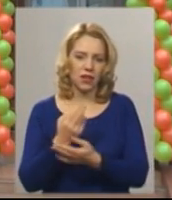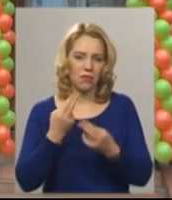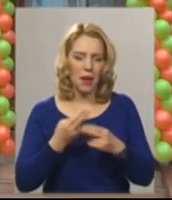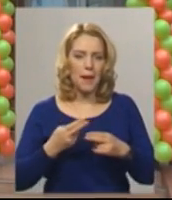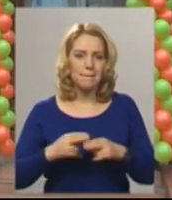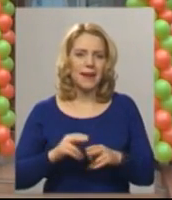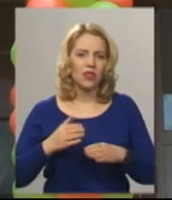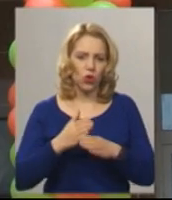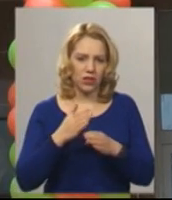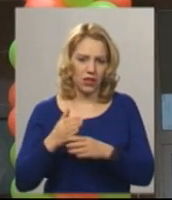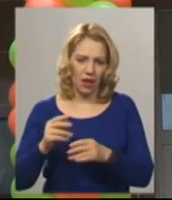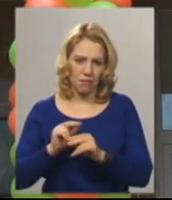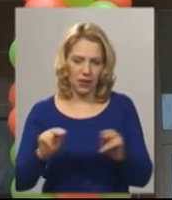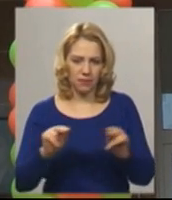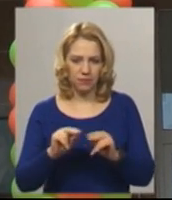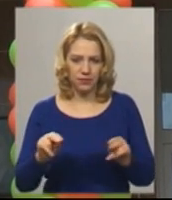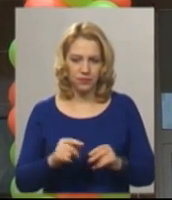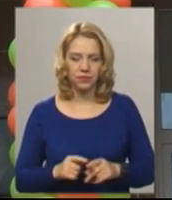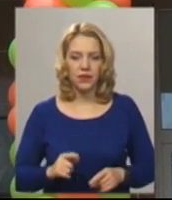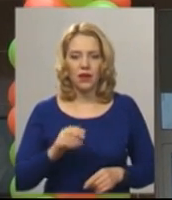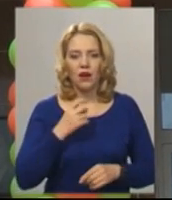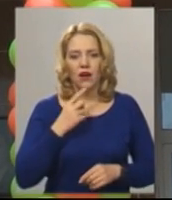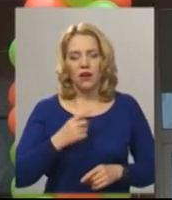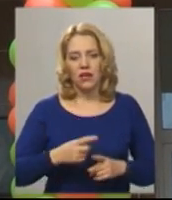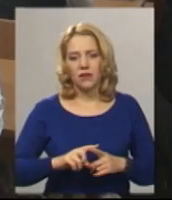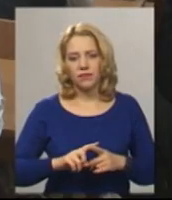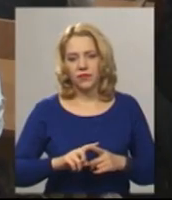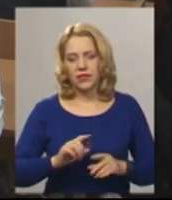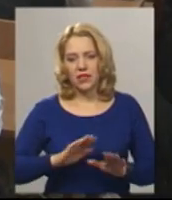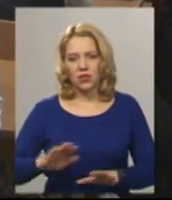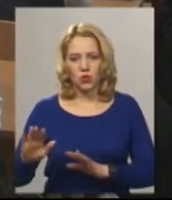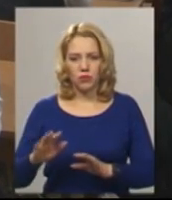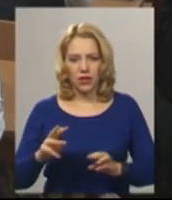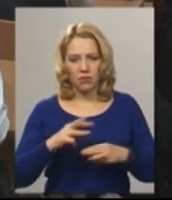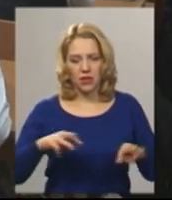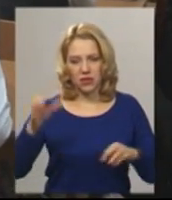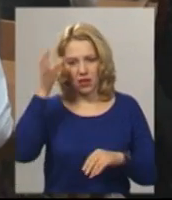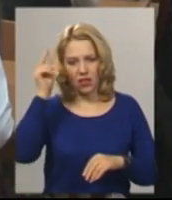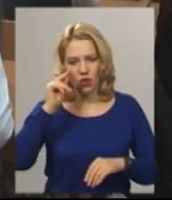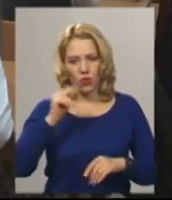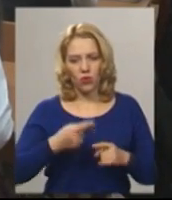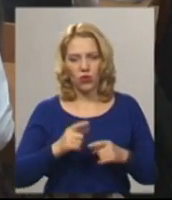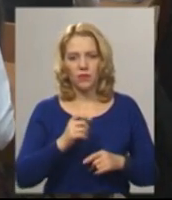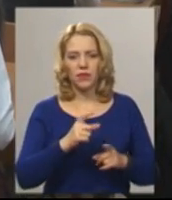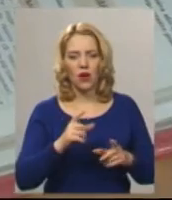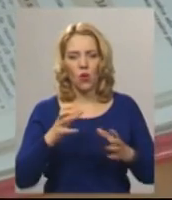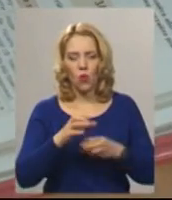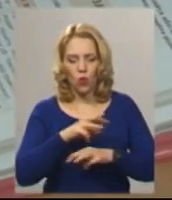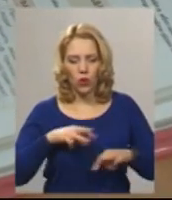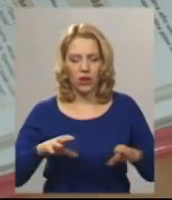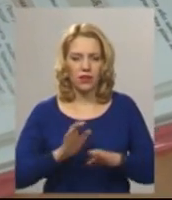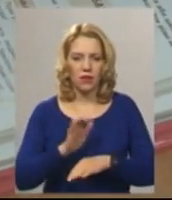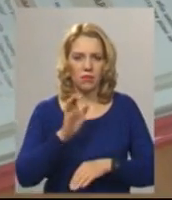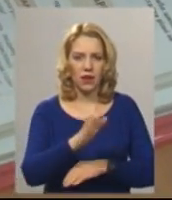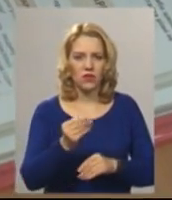освіти в Україні мають наміри в українському уряді, каже заступниця міністра освіти і науки Любомира Мандзій. За її словами, уряд направив субвенції на нову